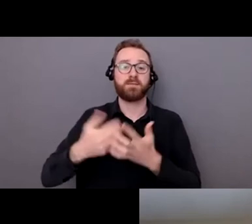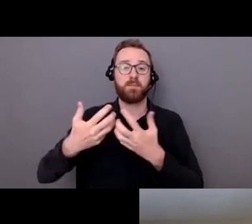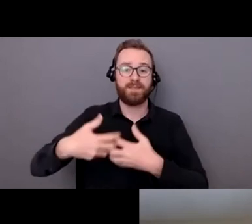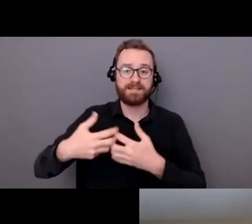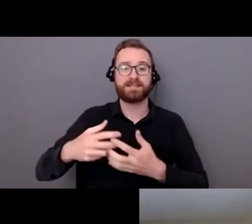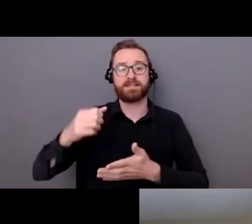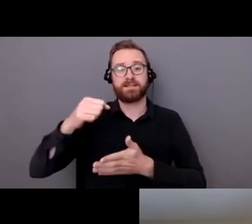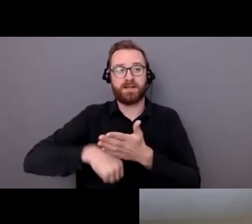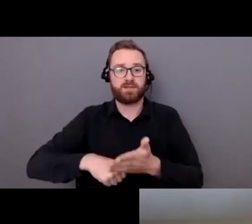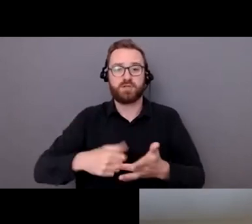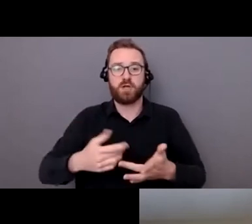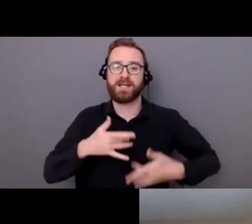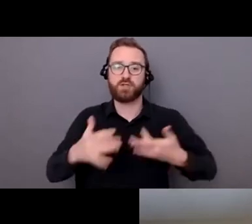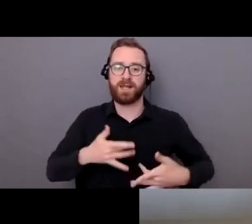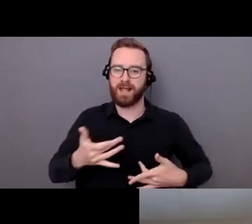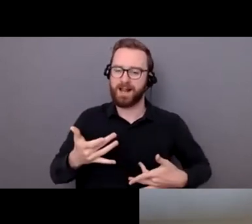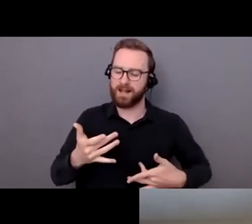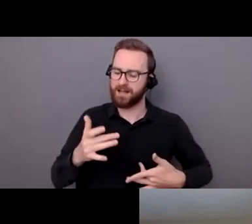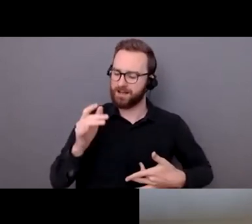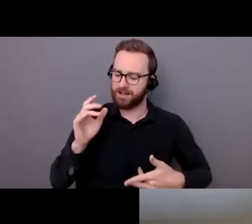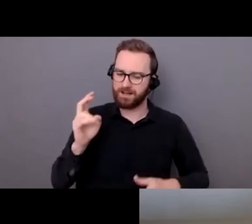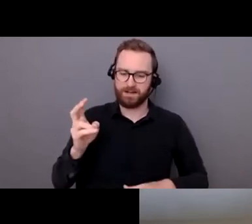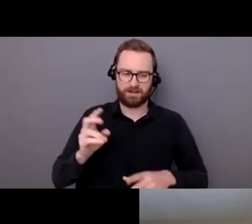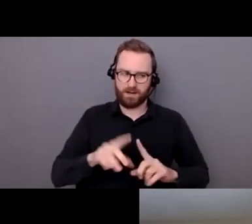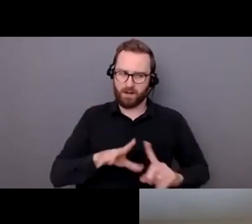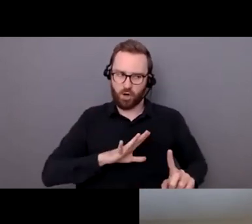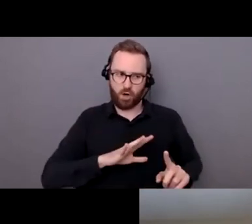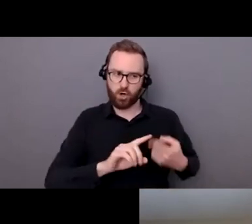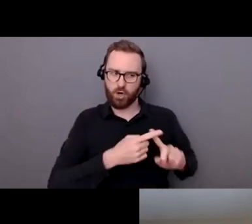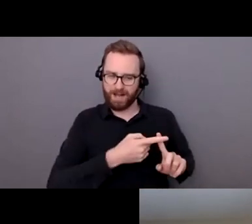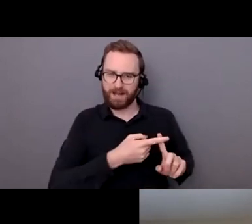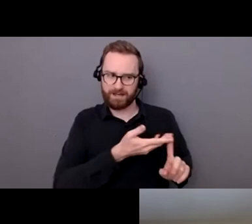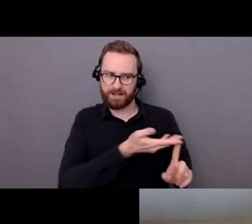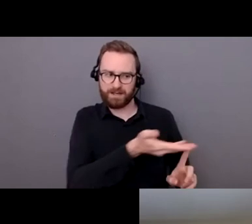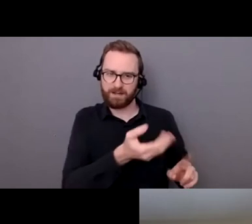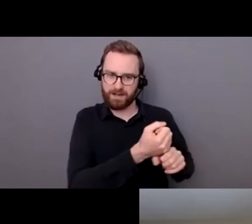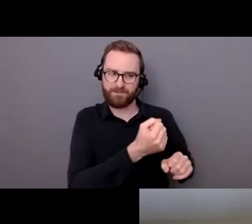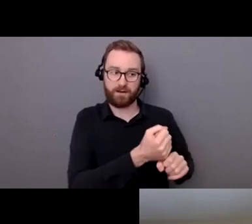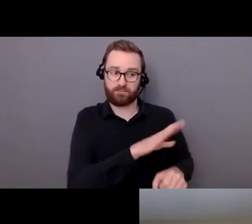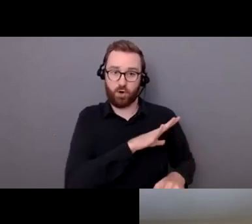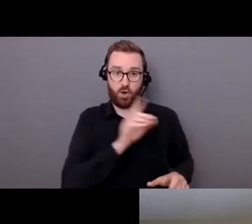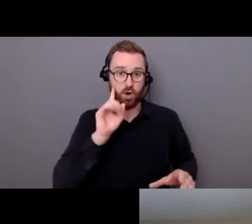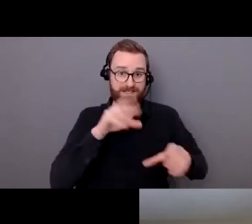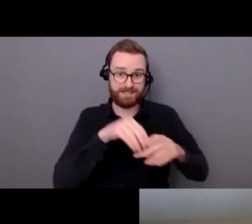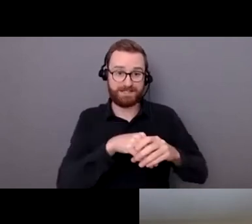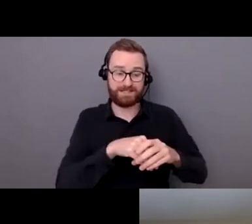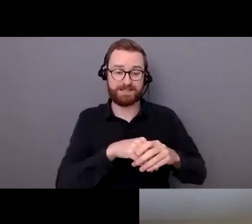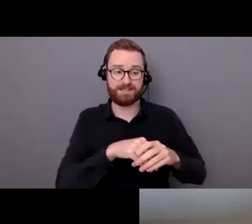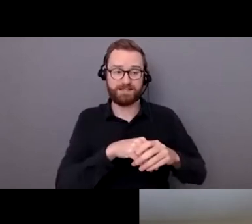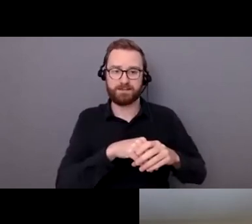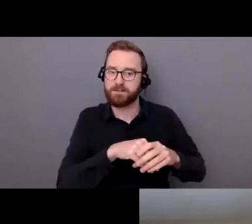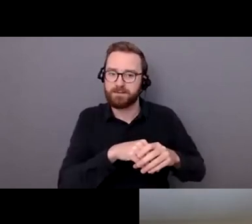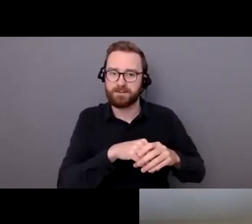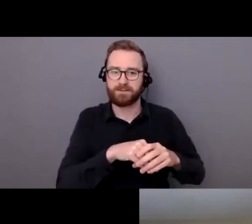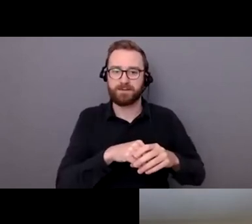Ah, je reviens sur ce que Martin a dit. Moi, j'ai des collègues au travail qui ont un trouble du spectre de l'autisme. Ben, le télétravail a un